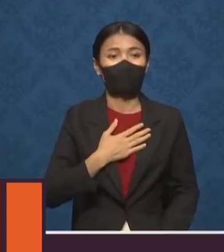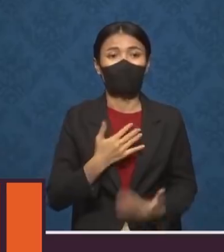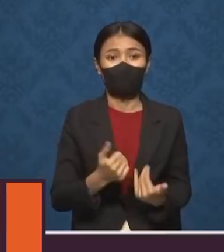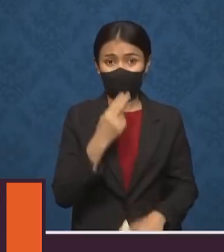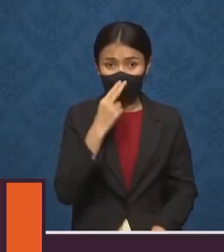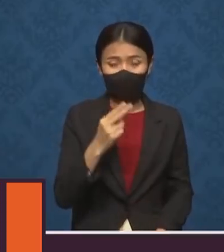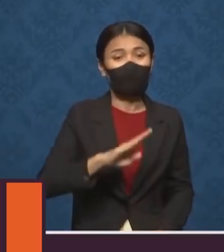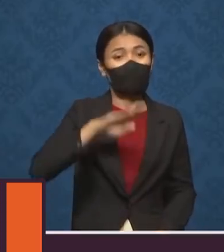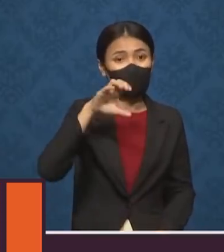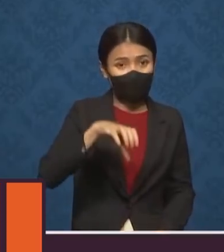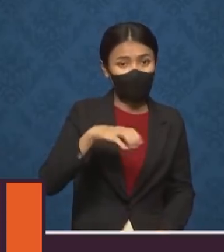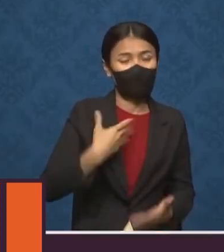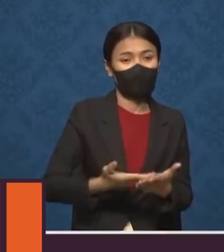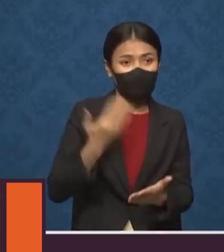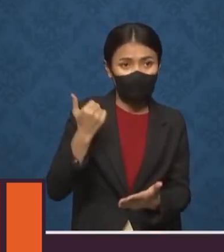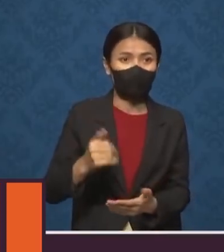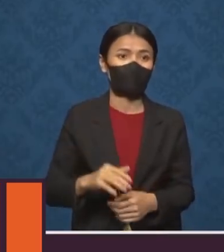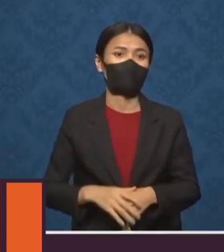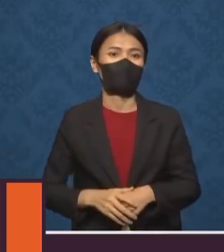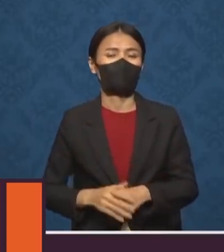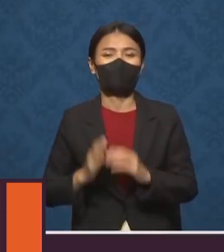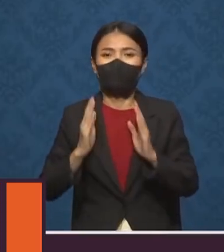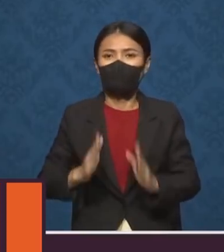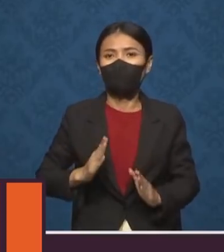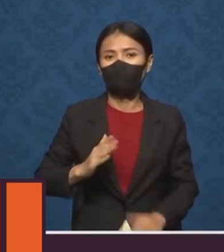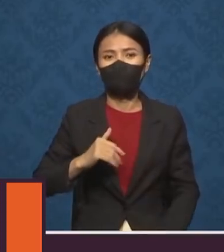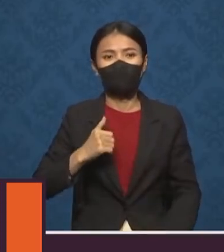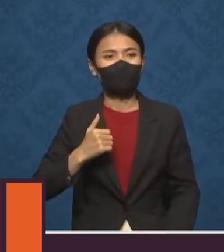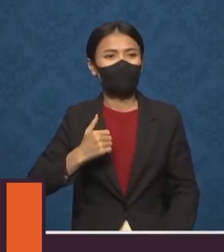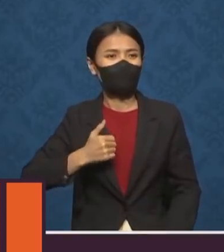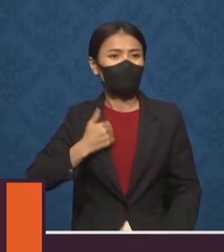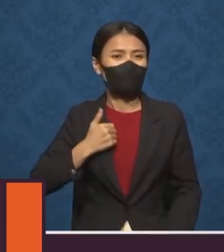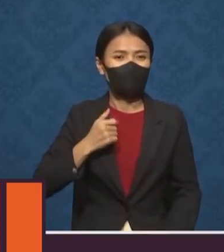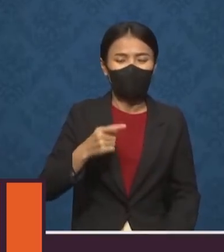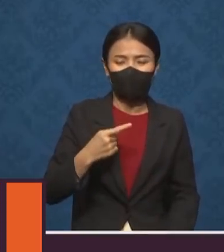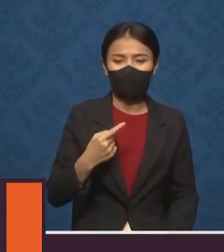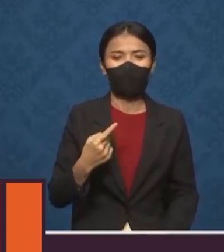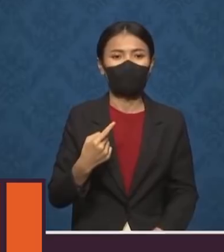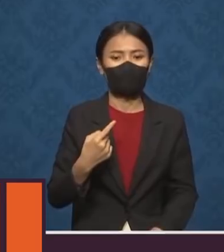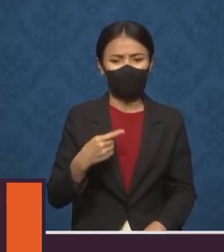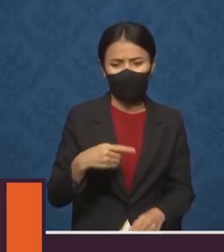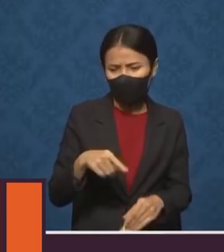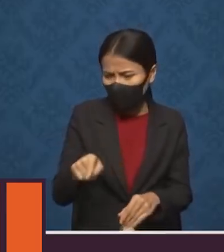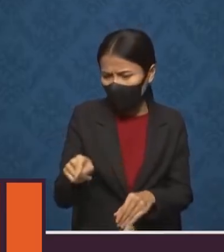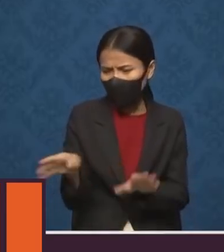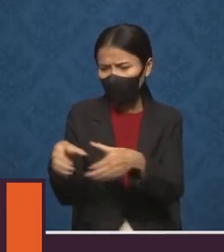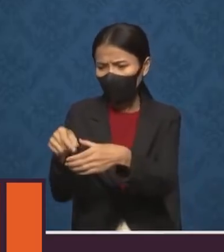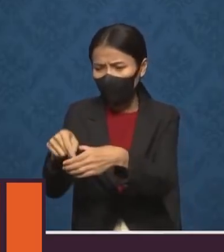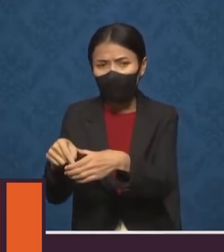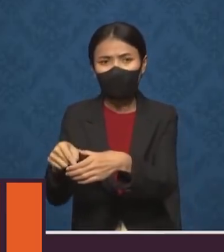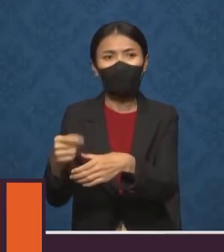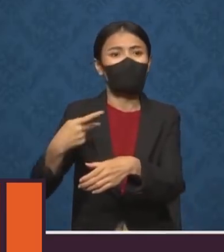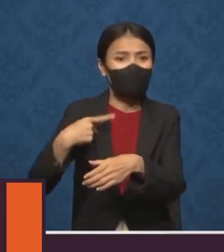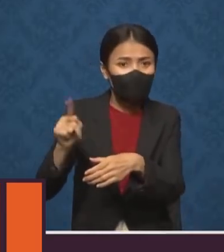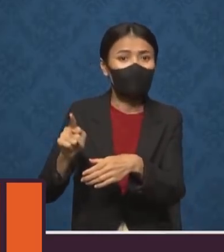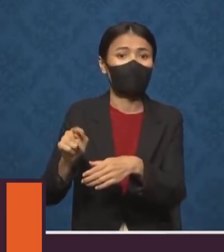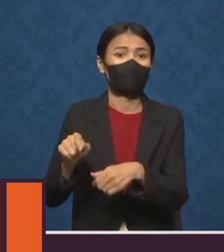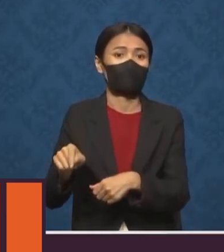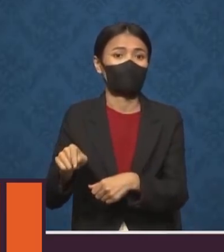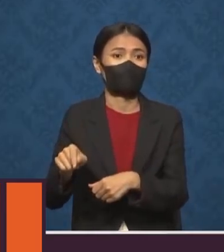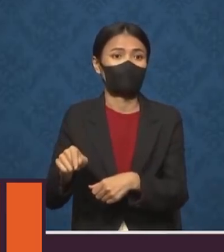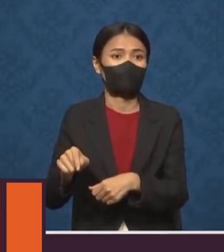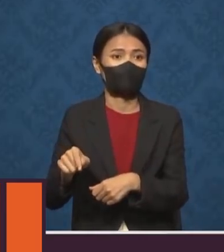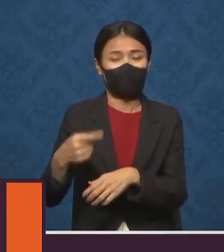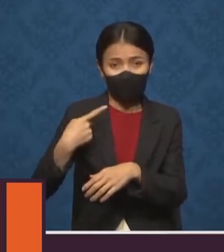กลุ่มผลประโยชน์ถ้าไม่กี่กลุ่มเท่านั้นค่ะที่ได้ผลประโยชน์จากการใช้ประโยชน์ในพื้นที่เขตเศรษฐกิจพิเศษทั่ว